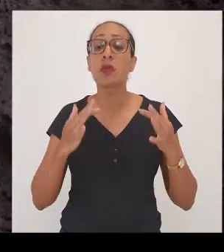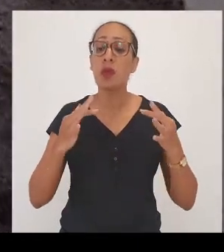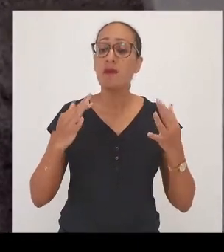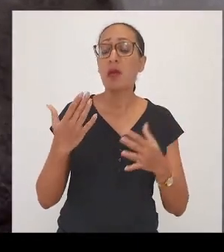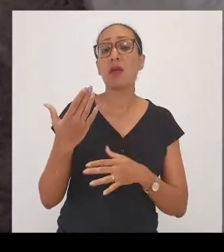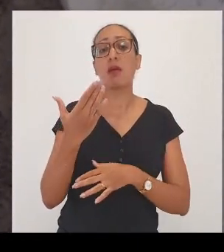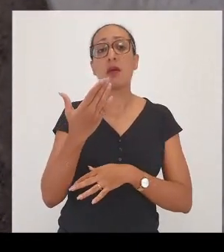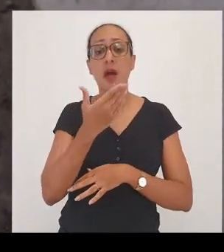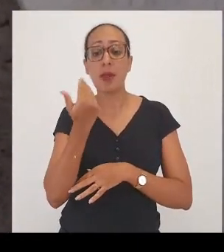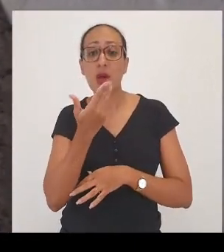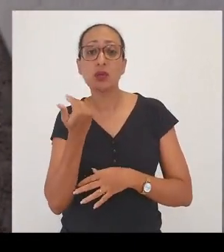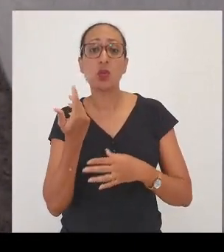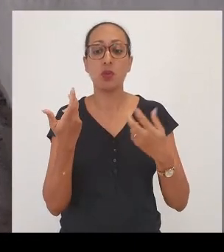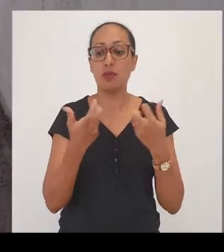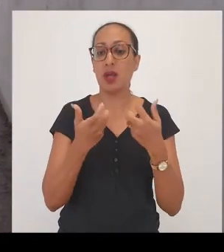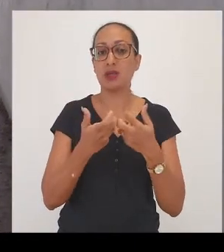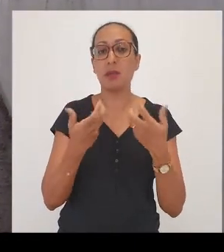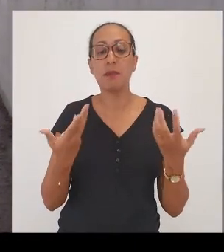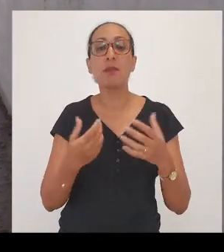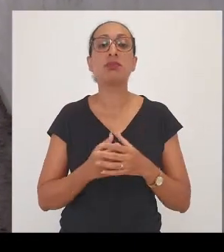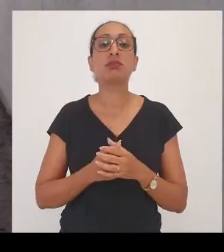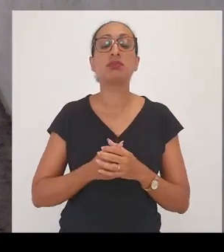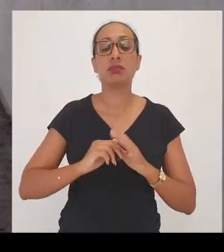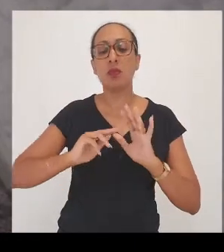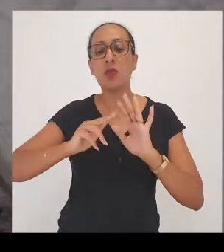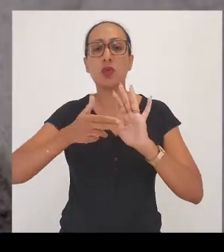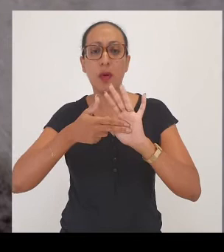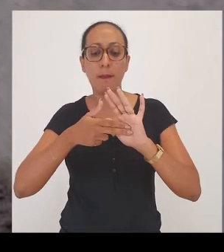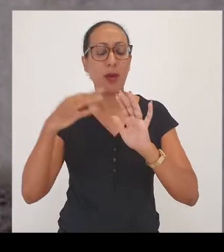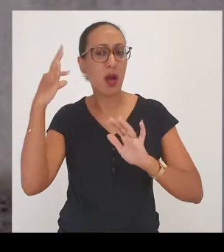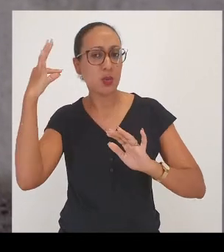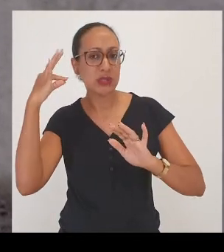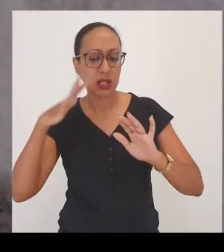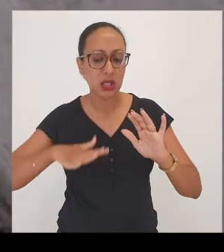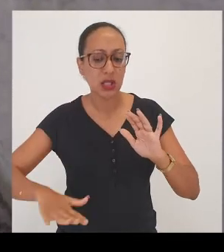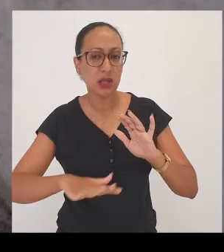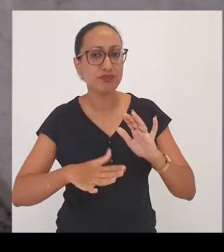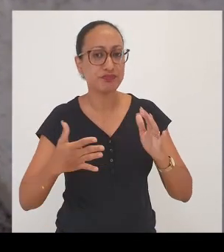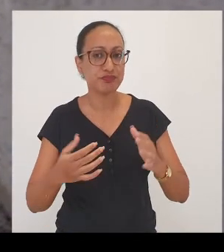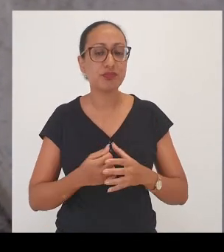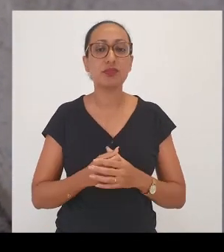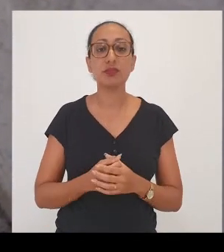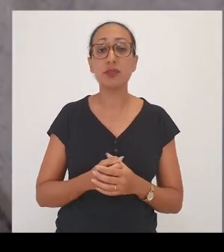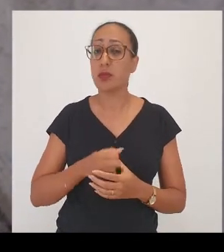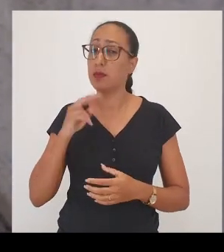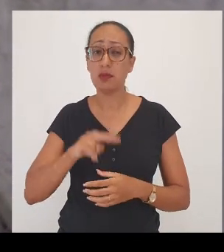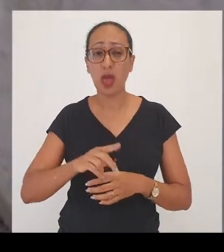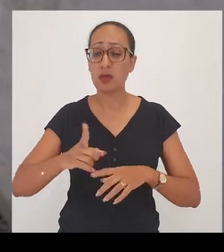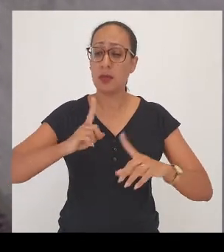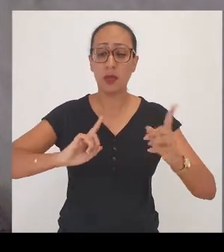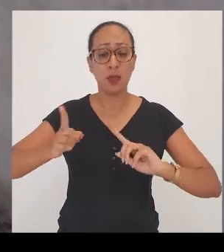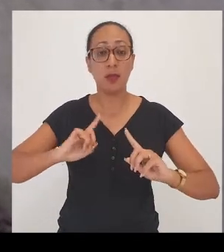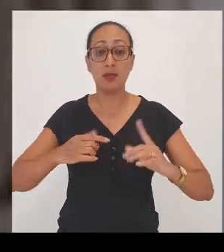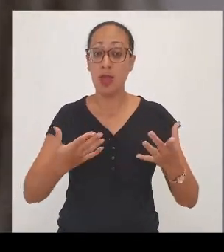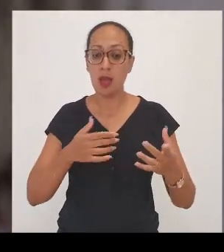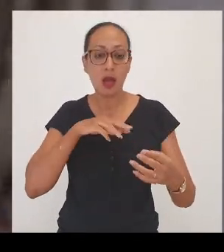est amélioration, soit pour des normes acoustiques, par exemple. Et donc, on se retrouve avec